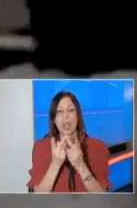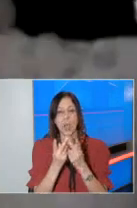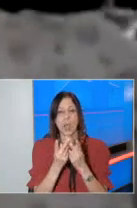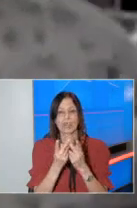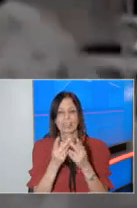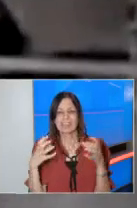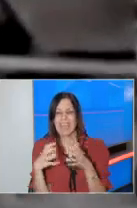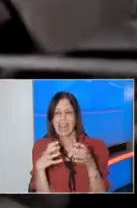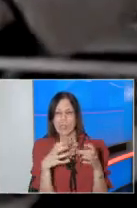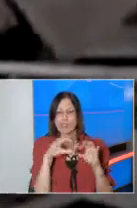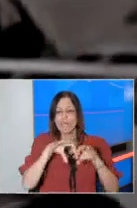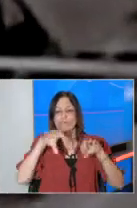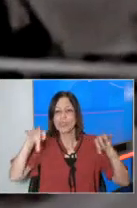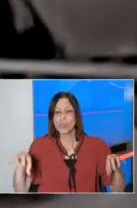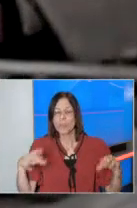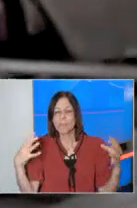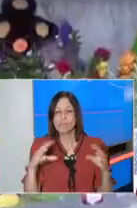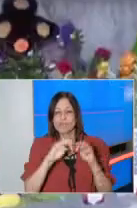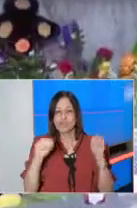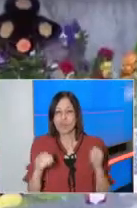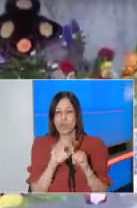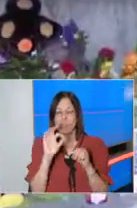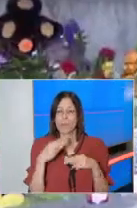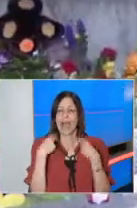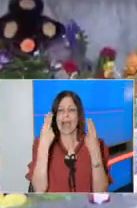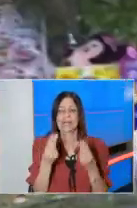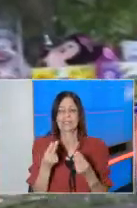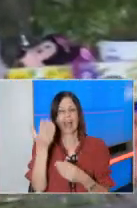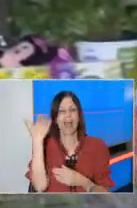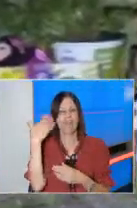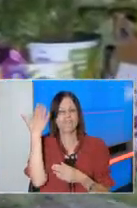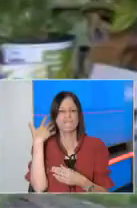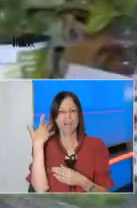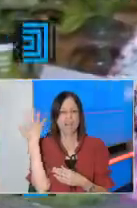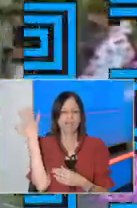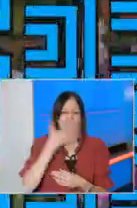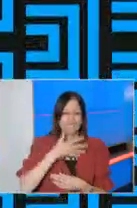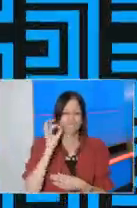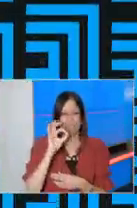הילידיות שהופרדו ממשפחותיהם. חזרה אל העבר האפל של המדינה.